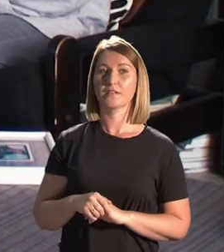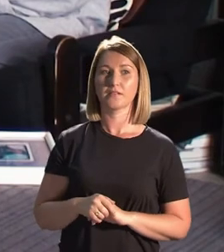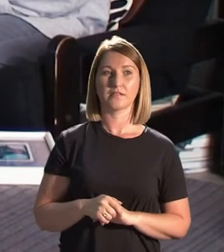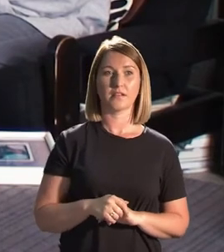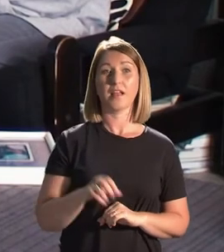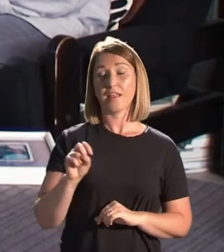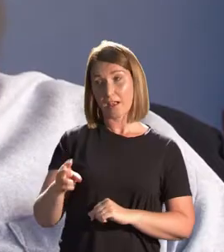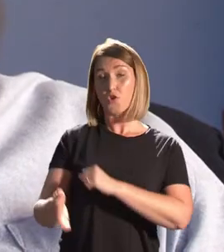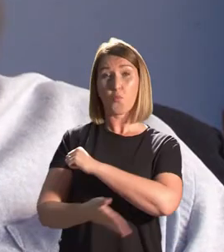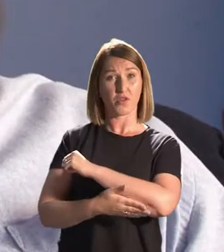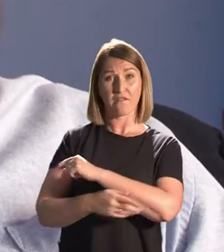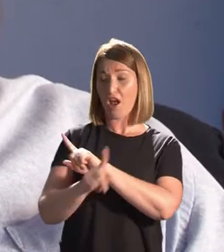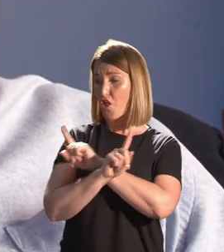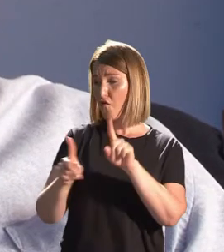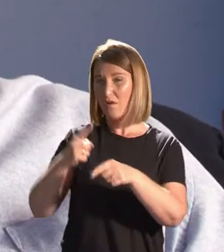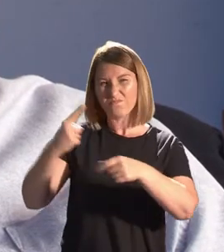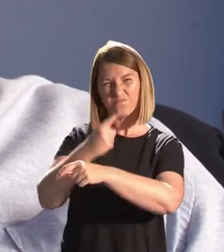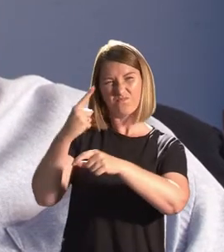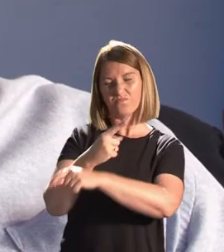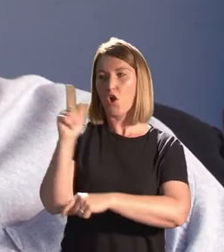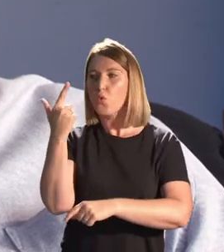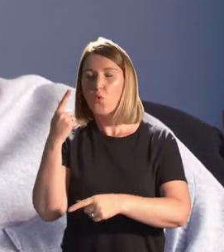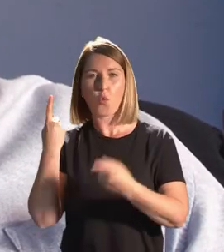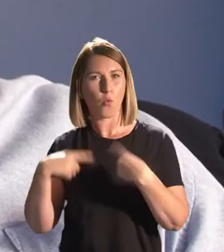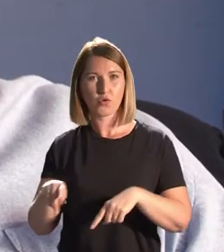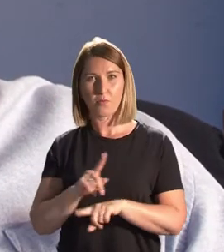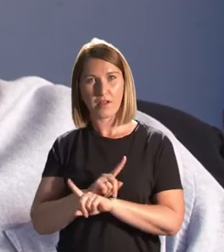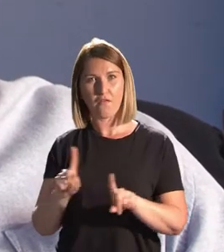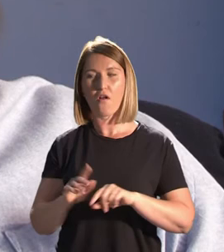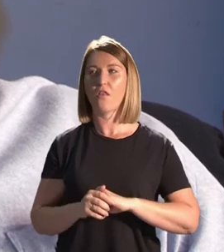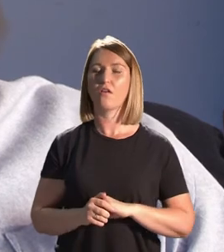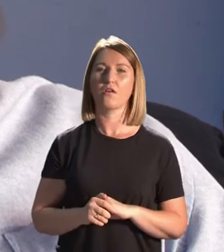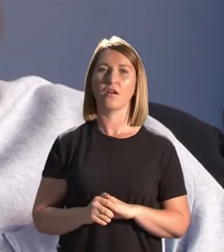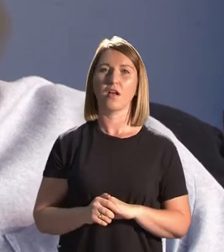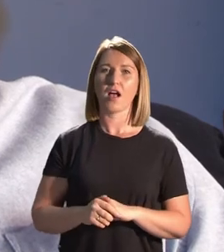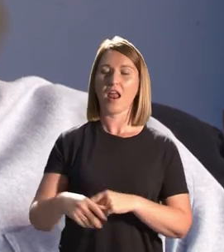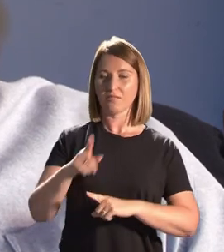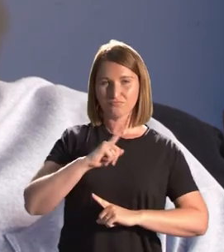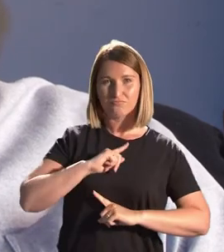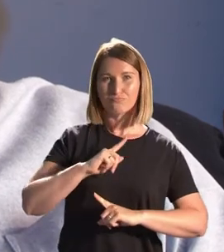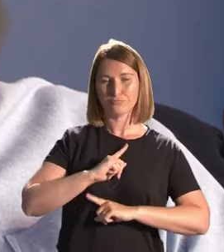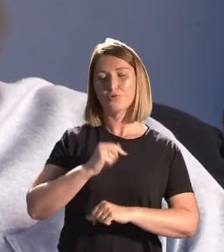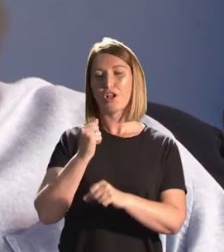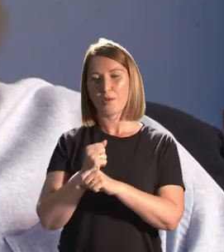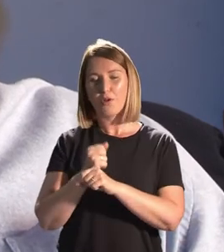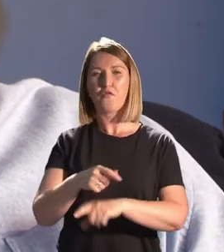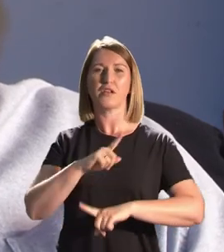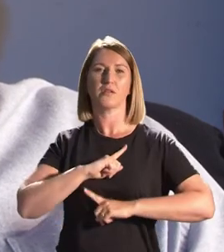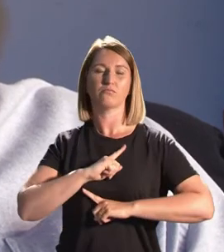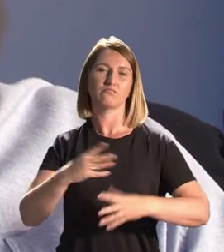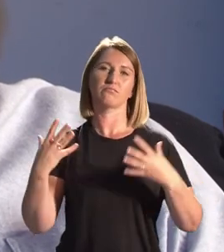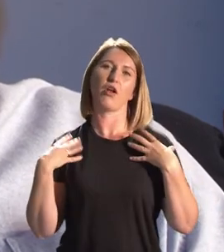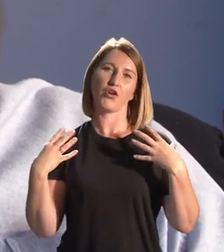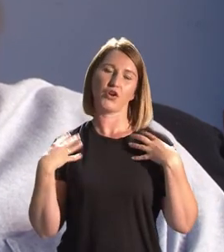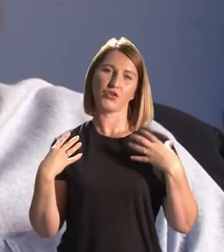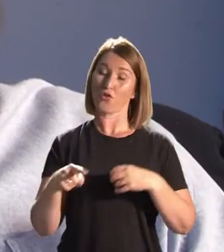zła drugiemu, można... Nawet można różne rzeczy robić, ale właśnie na własny koszt, nie czyimś. I to